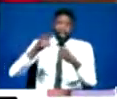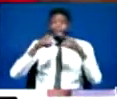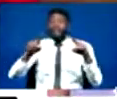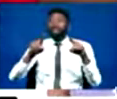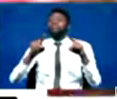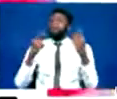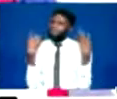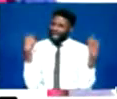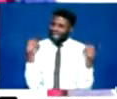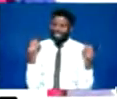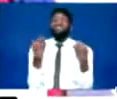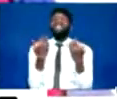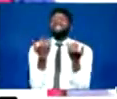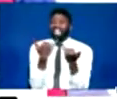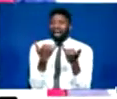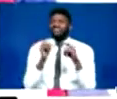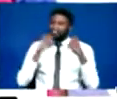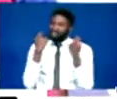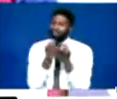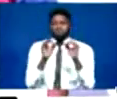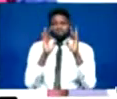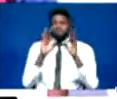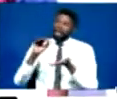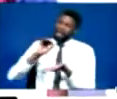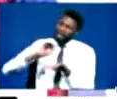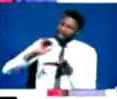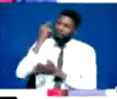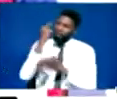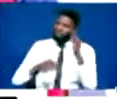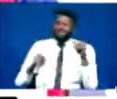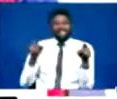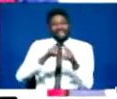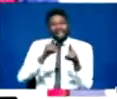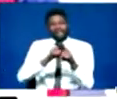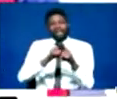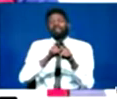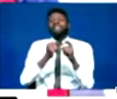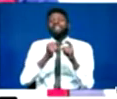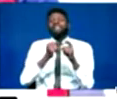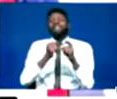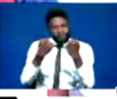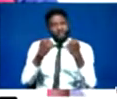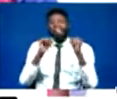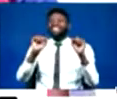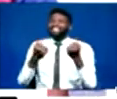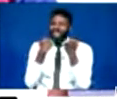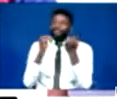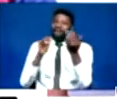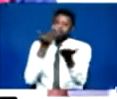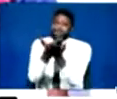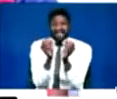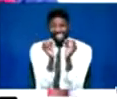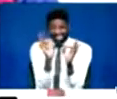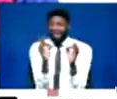are at their peak. So what is remaining now is just the journey masses and a bit of if there is